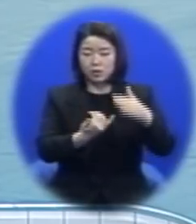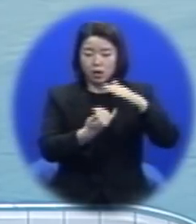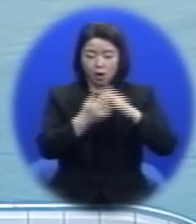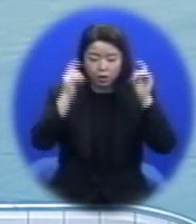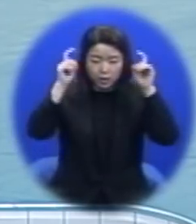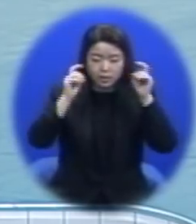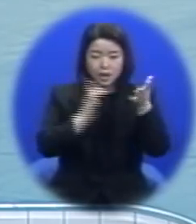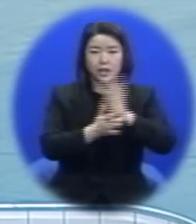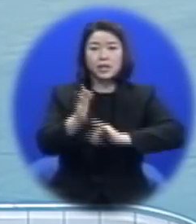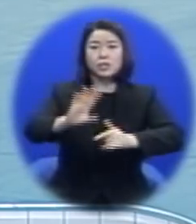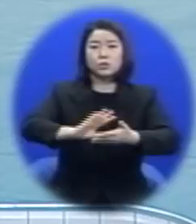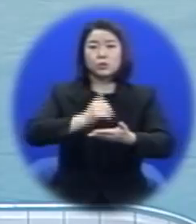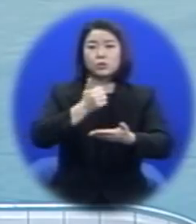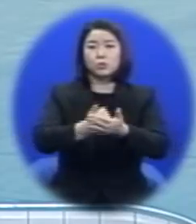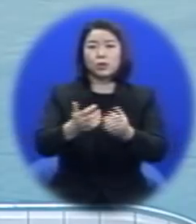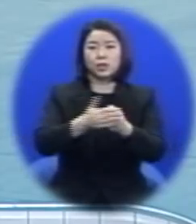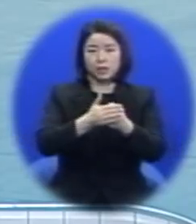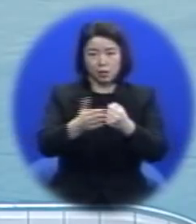때문에 그렇습니다.